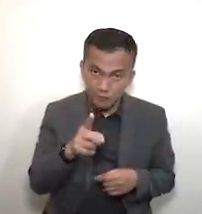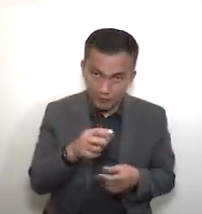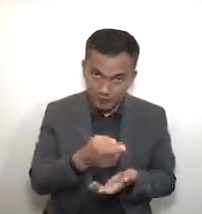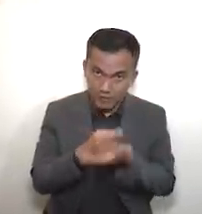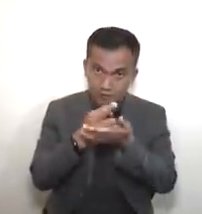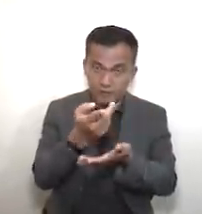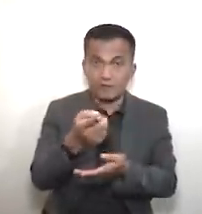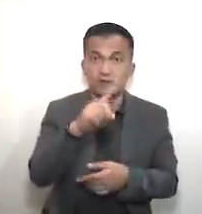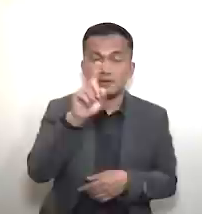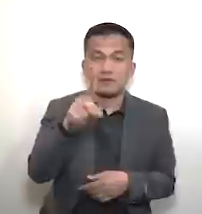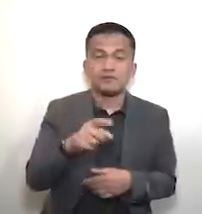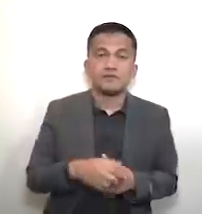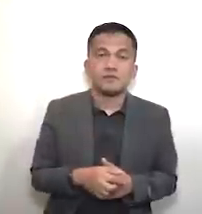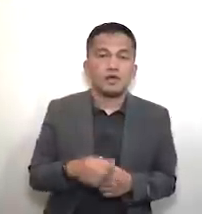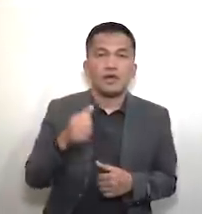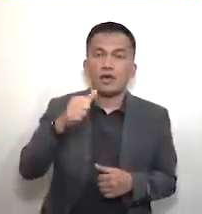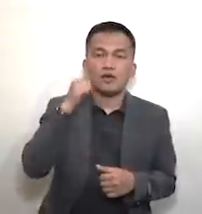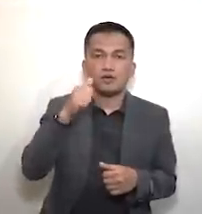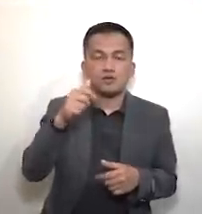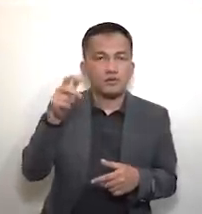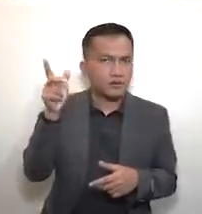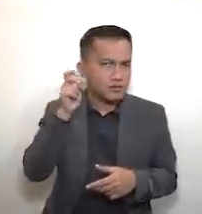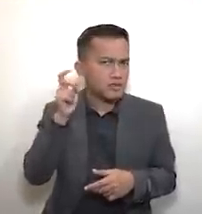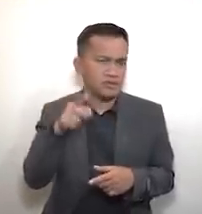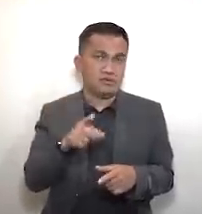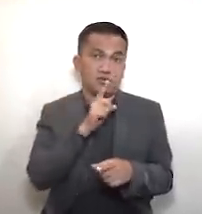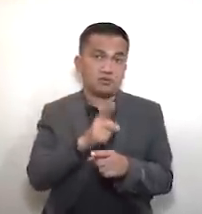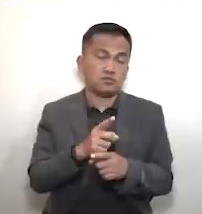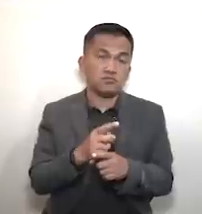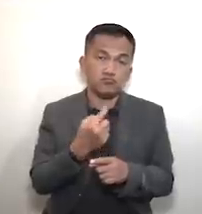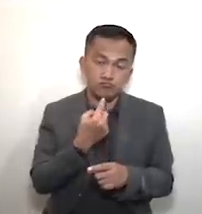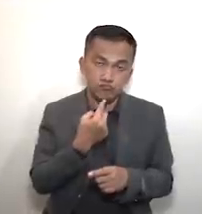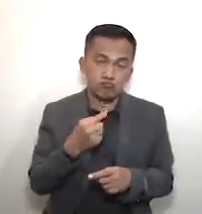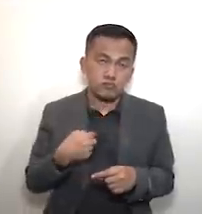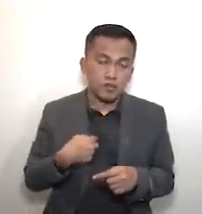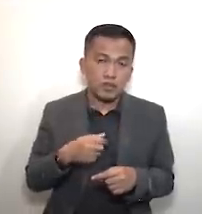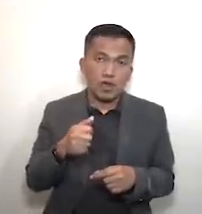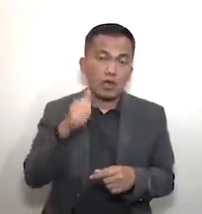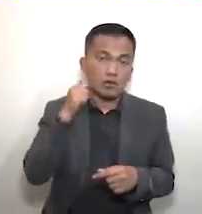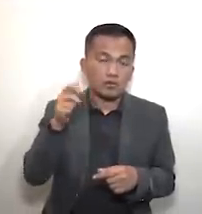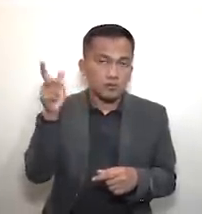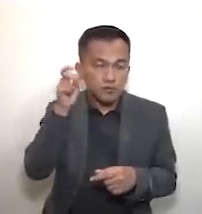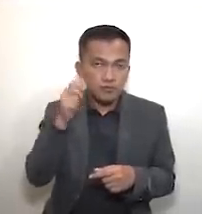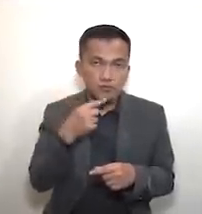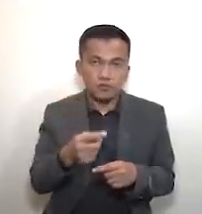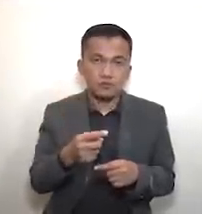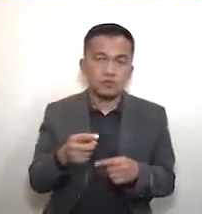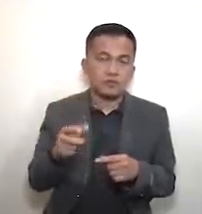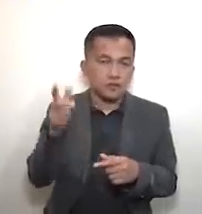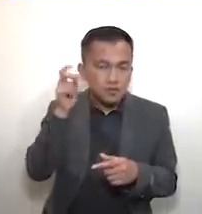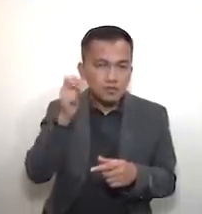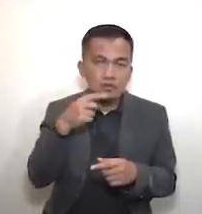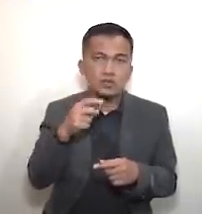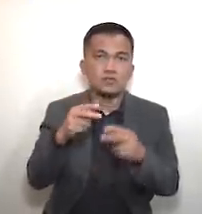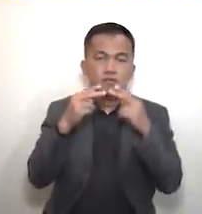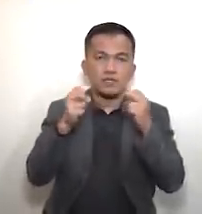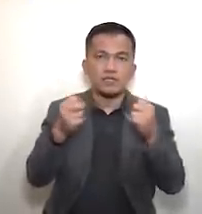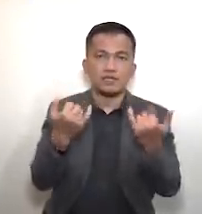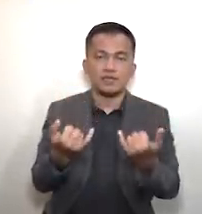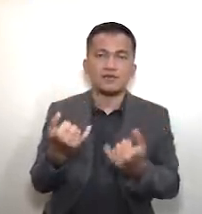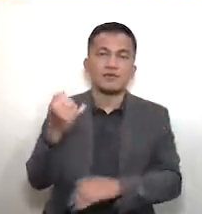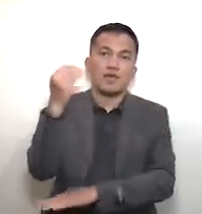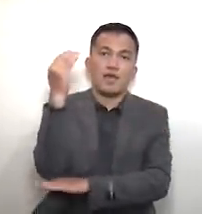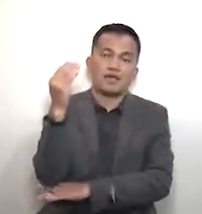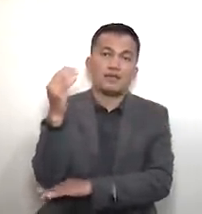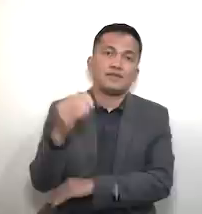ka. Kasi ayoko mababalita sir. Talaga hindi. Seryoso to. Ayoko mababalita. Ganito yan. Ganito mabalita. At sa ating mga balita ngayon,